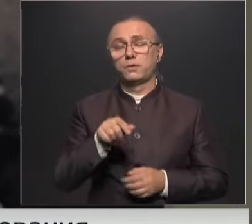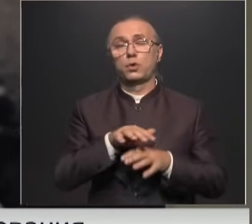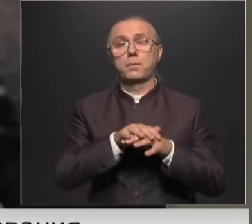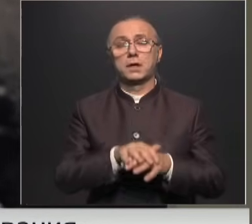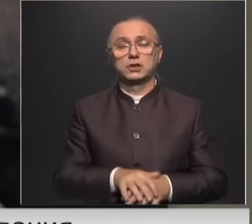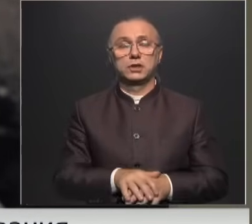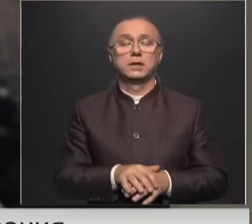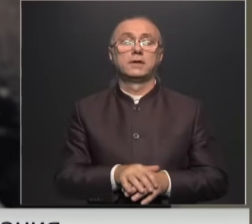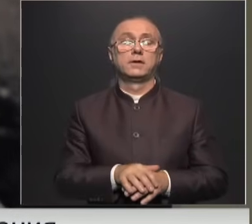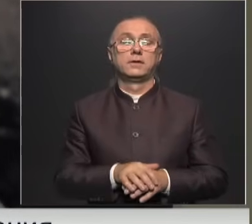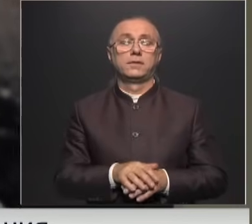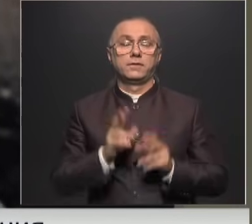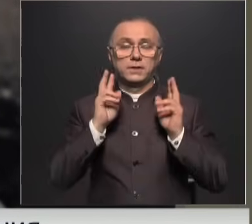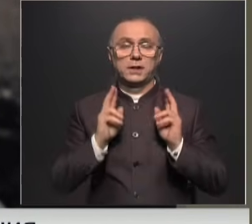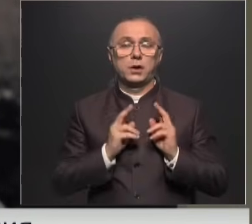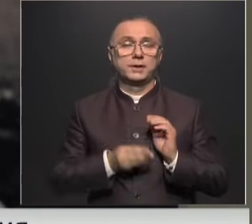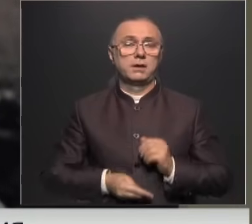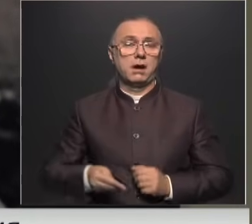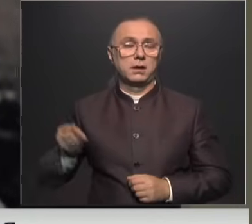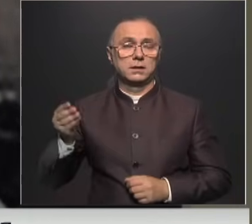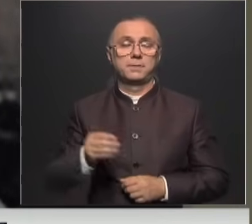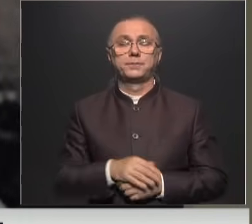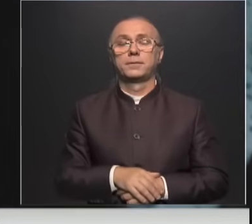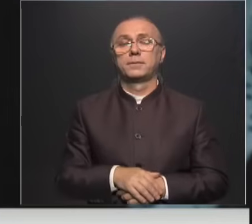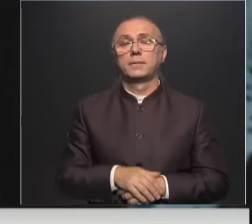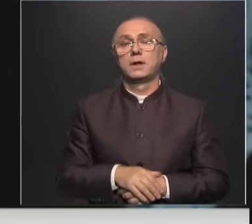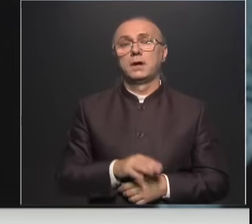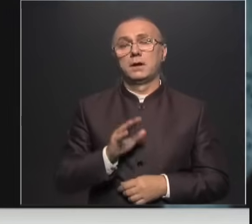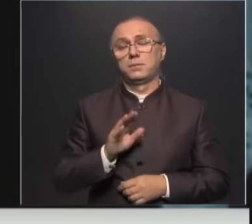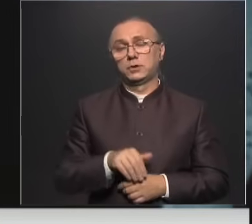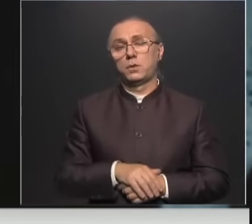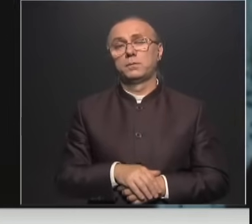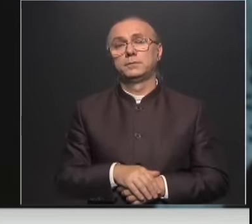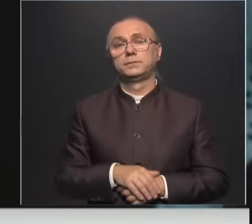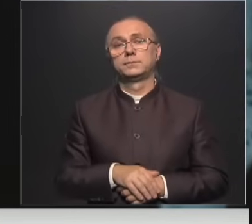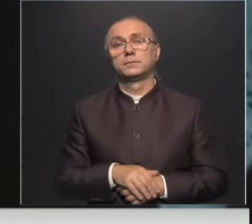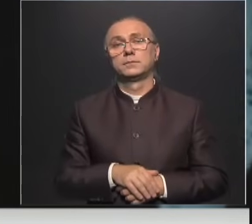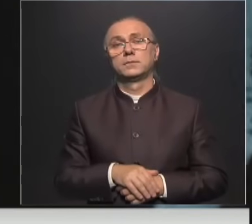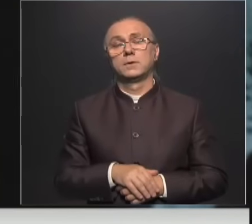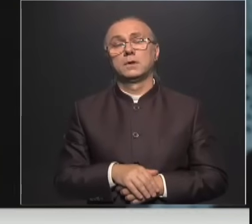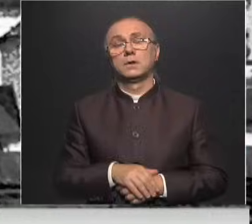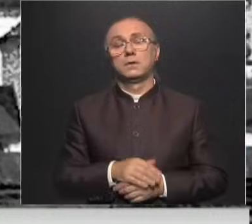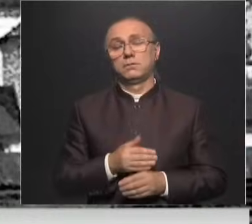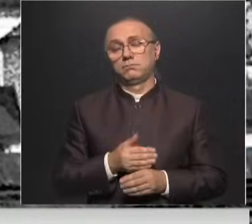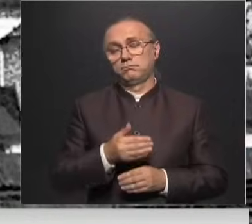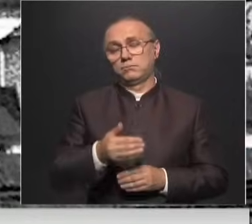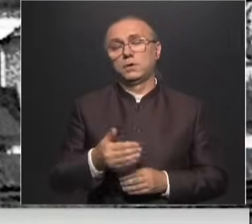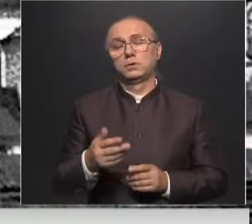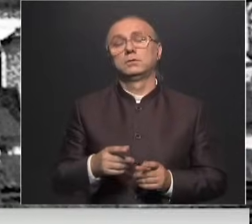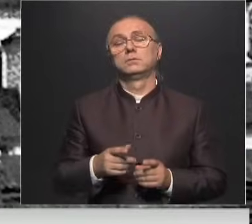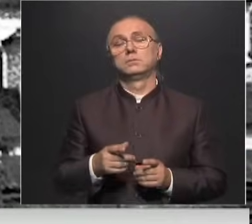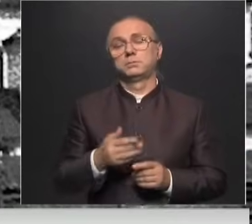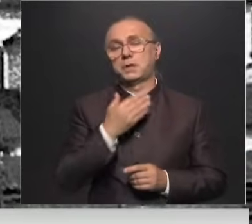а через 7 лет по поручению епархиального начальства отец Павел уже управлял обителью. Последним